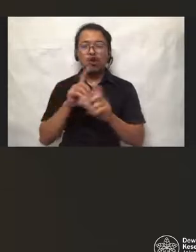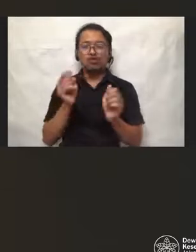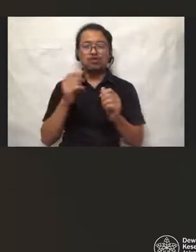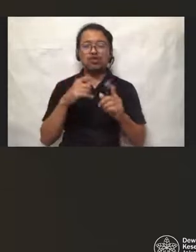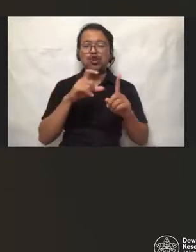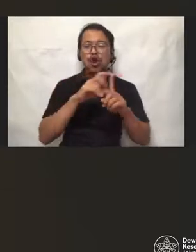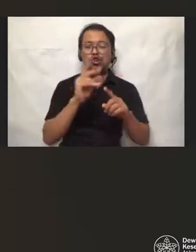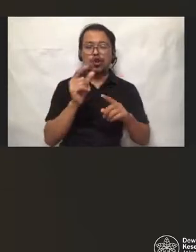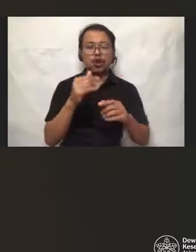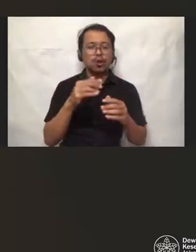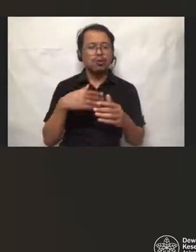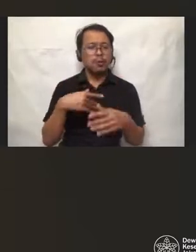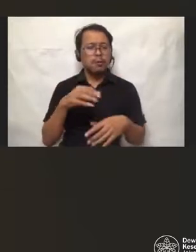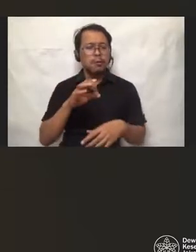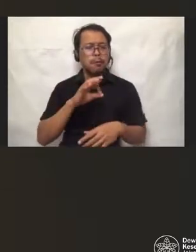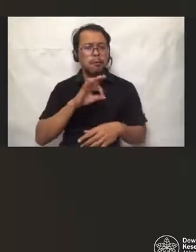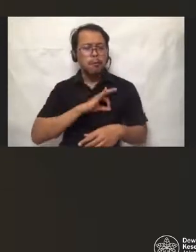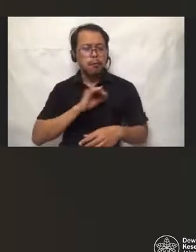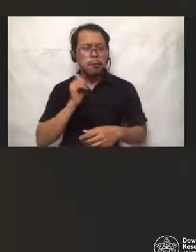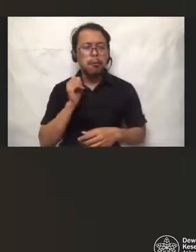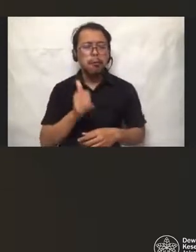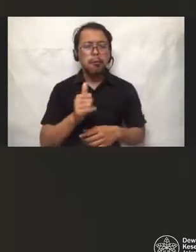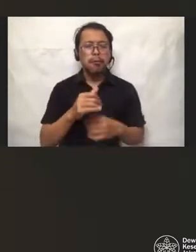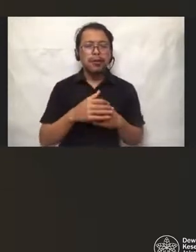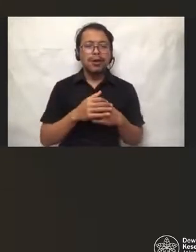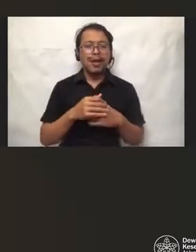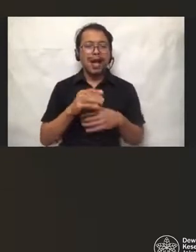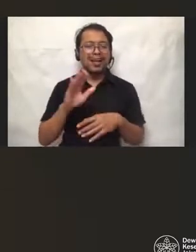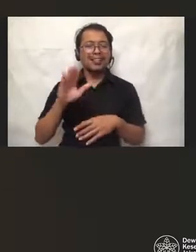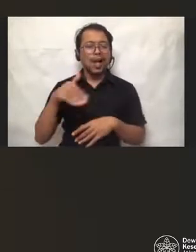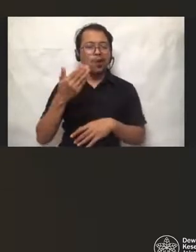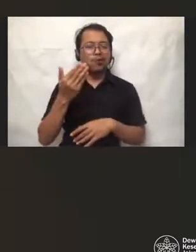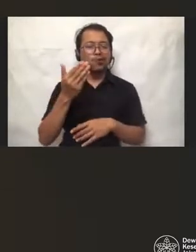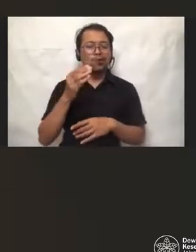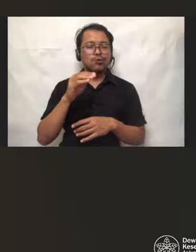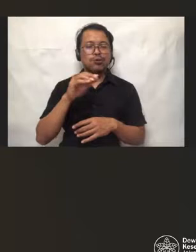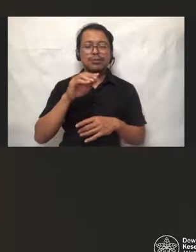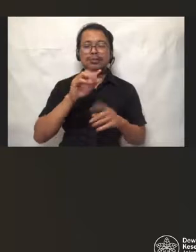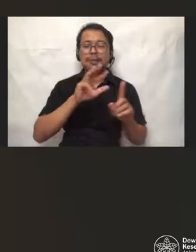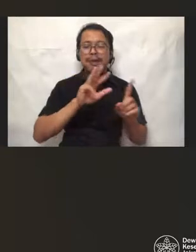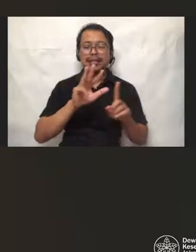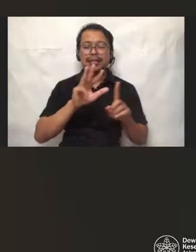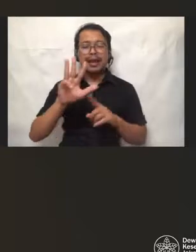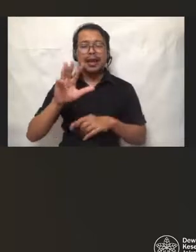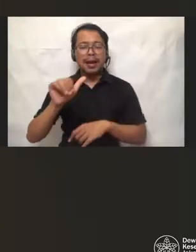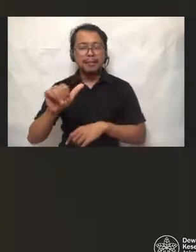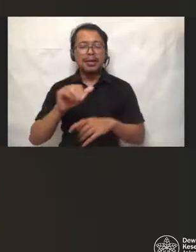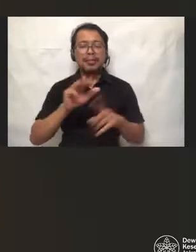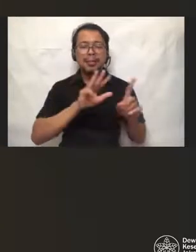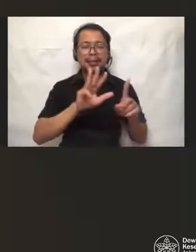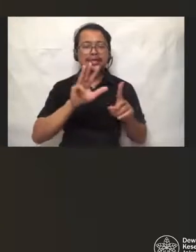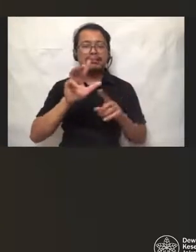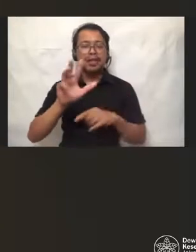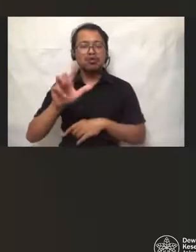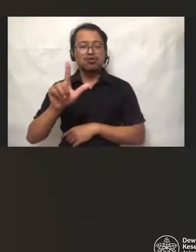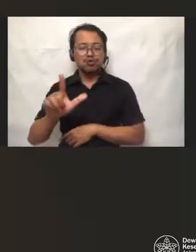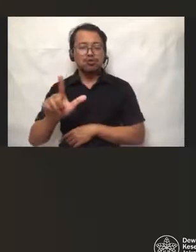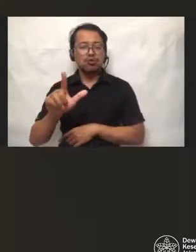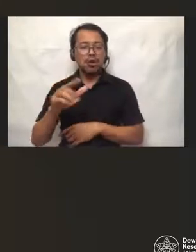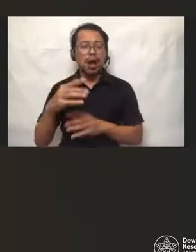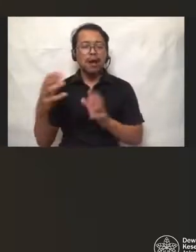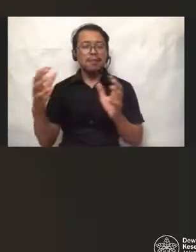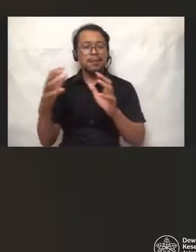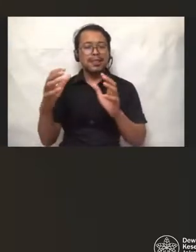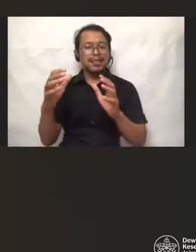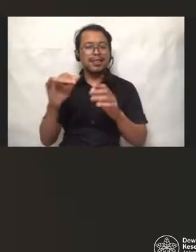sebagai doktor teladan IAIN Syarif Hidayatullah untuk tahun ajaran 1996 dan 1997 ini berdebat